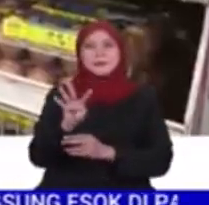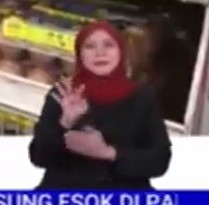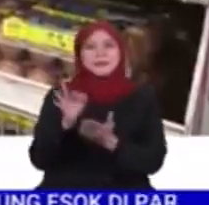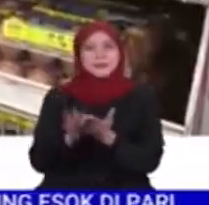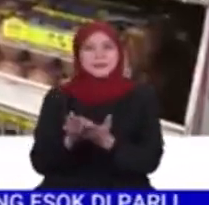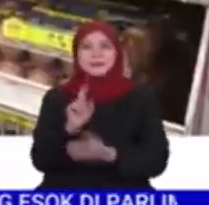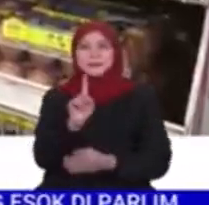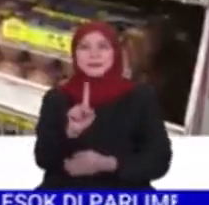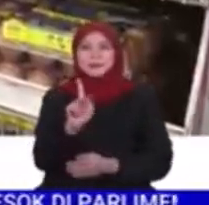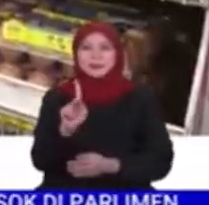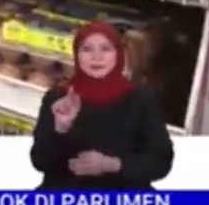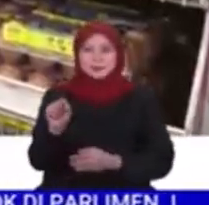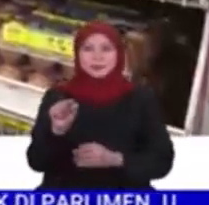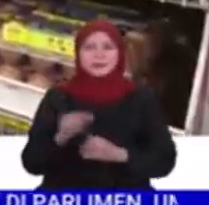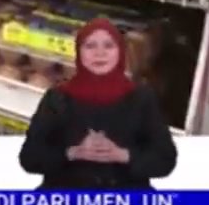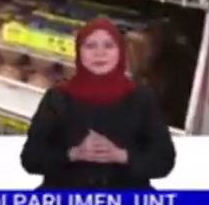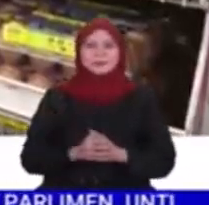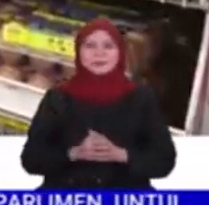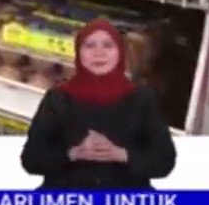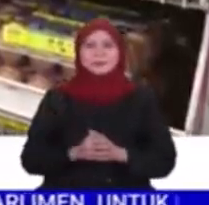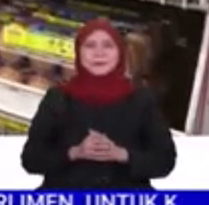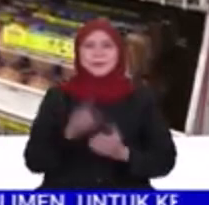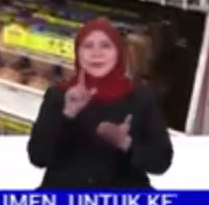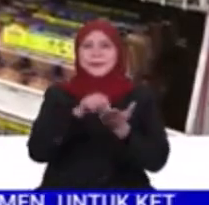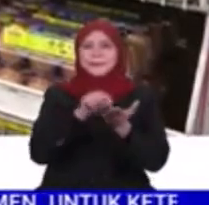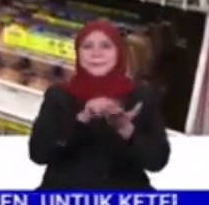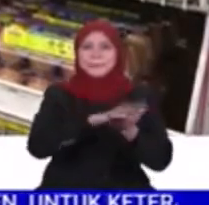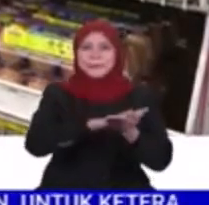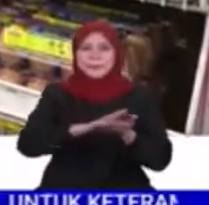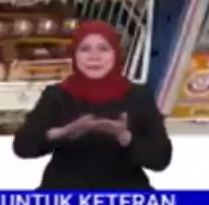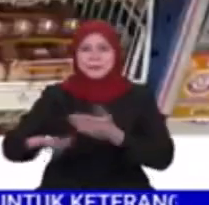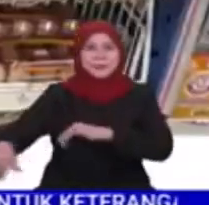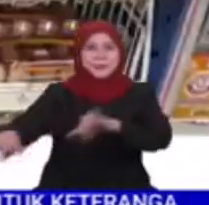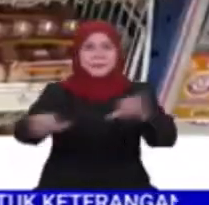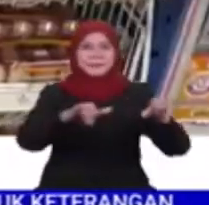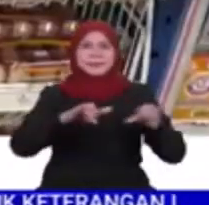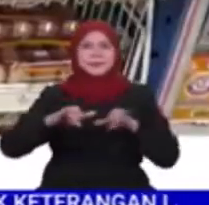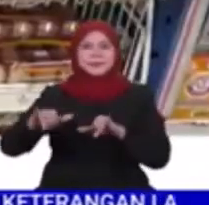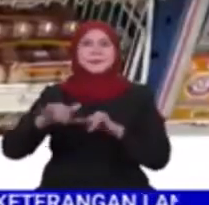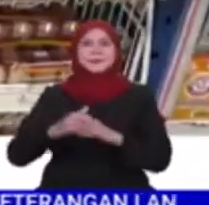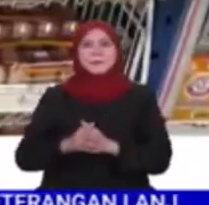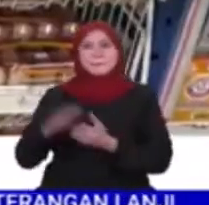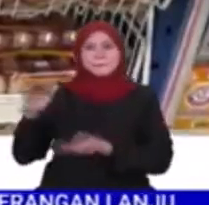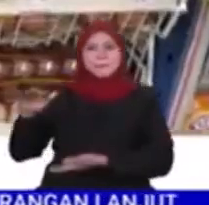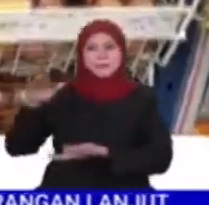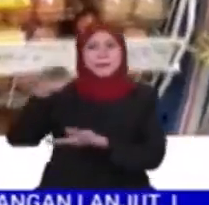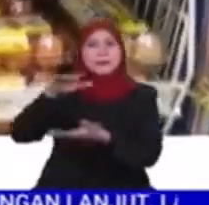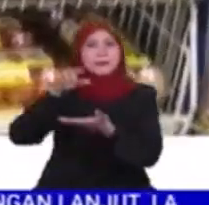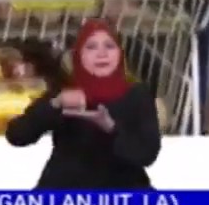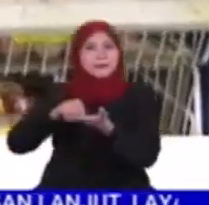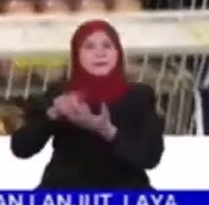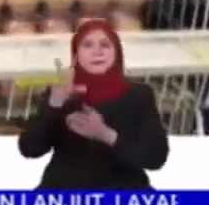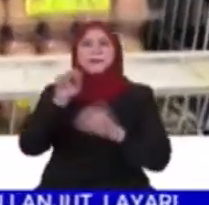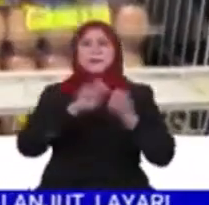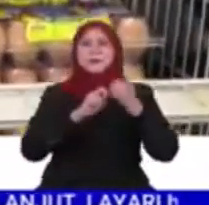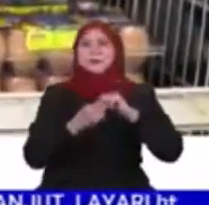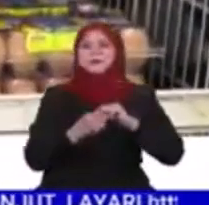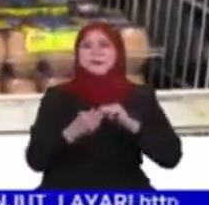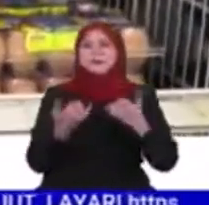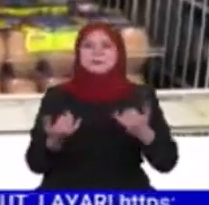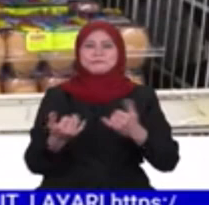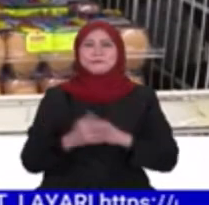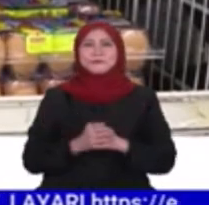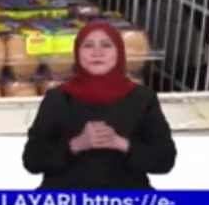kg itu berkaitan dengan aspek yam bersih Extended abekalan tidak ada masalah itu jumlah